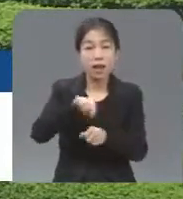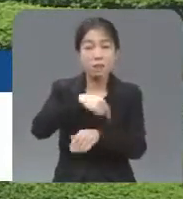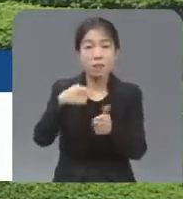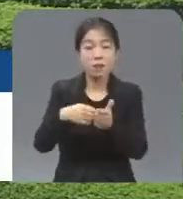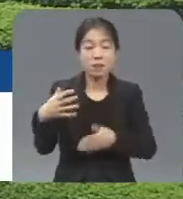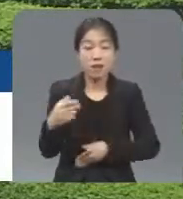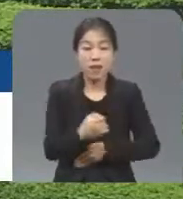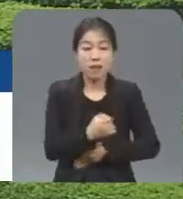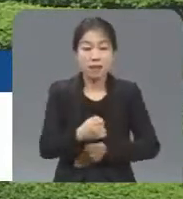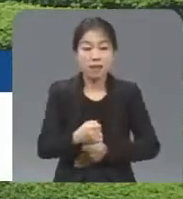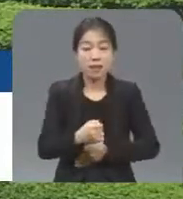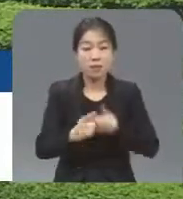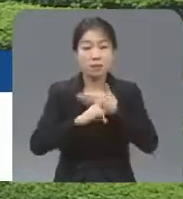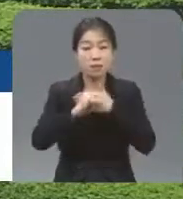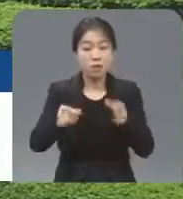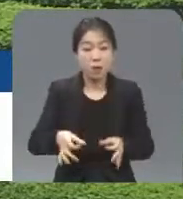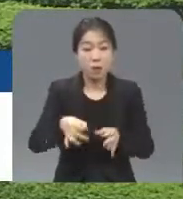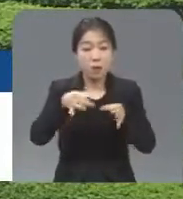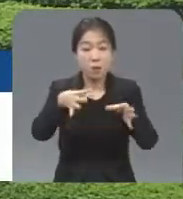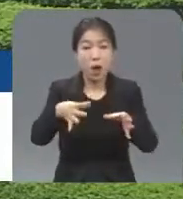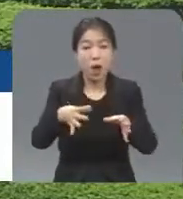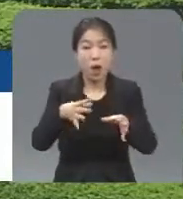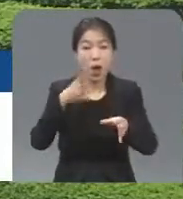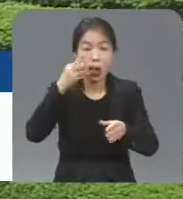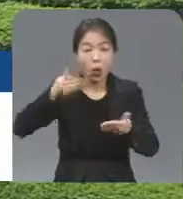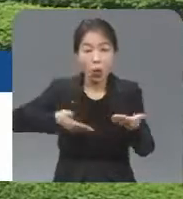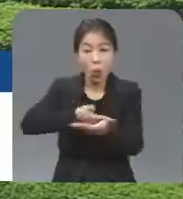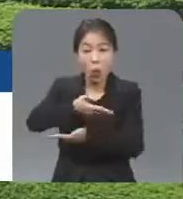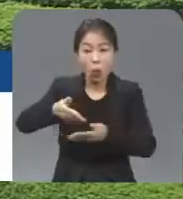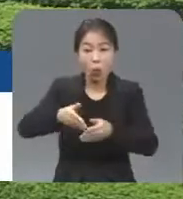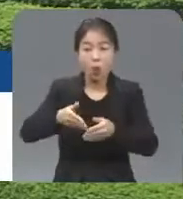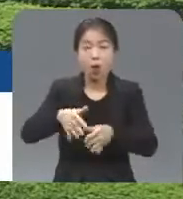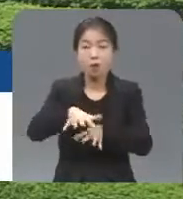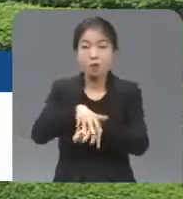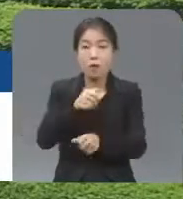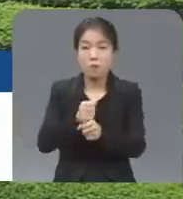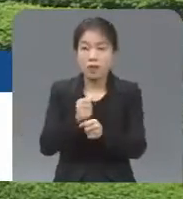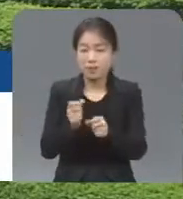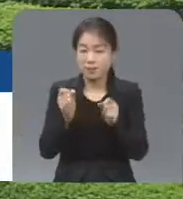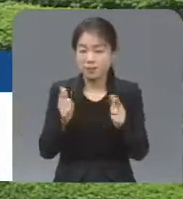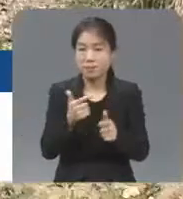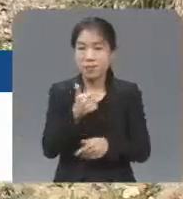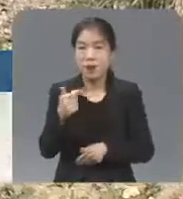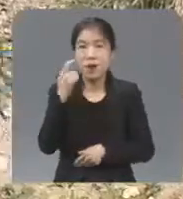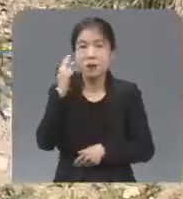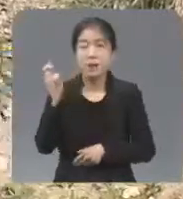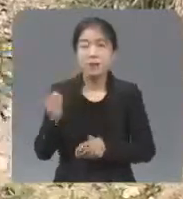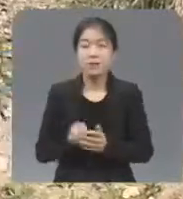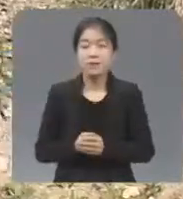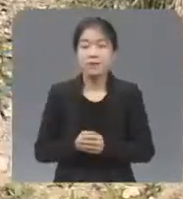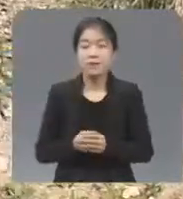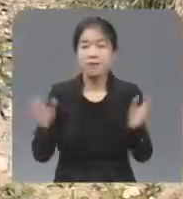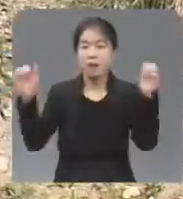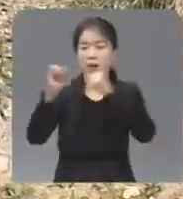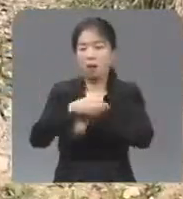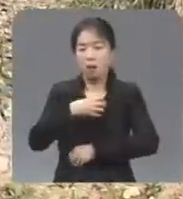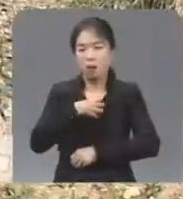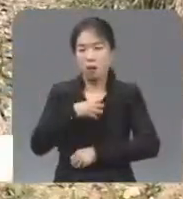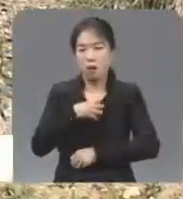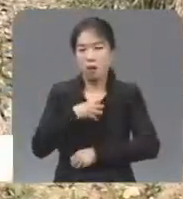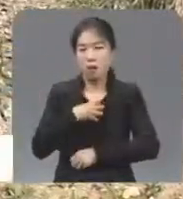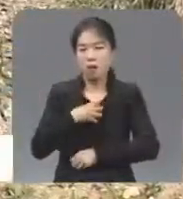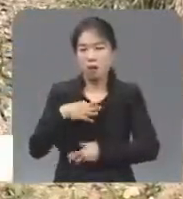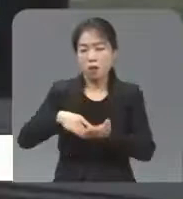지역에 기여할 수 있는 선순환 구조를 만드는 큰 계기가 될 것입니다. 소멸 위기와 세수